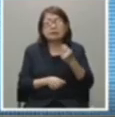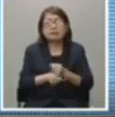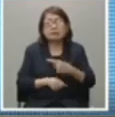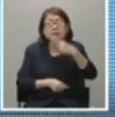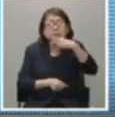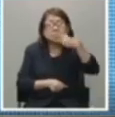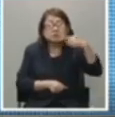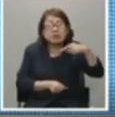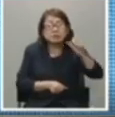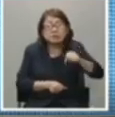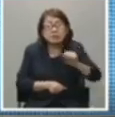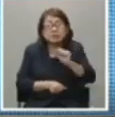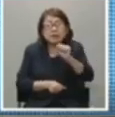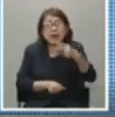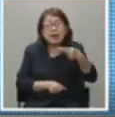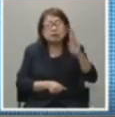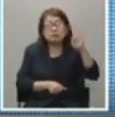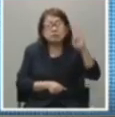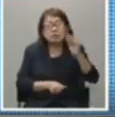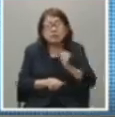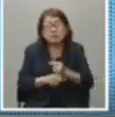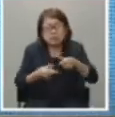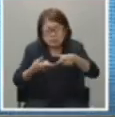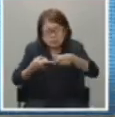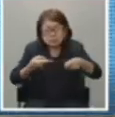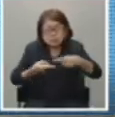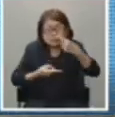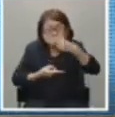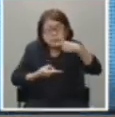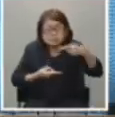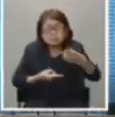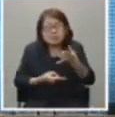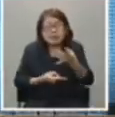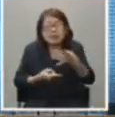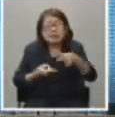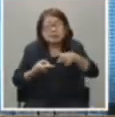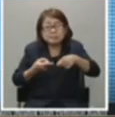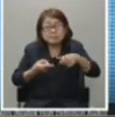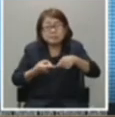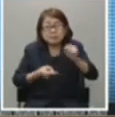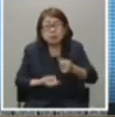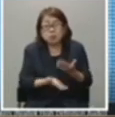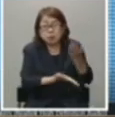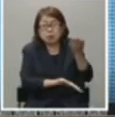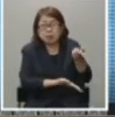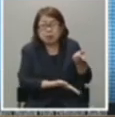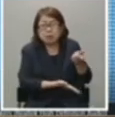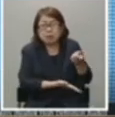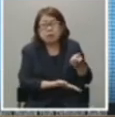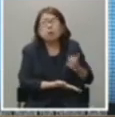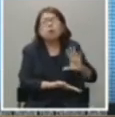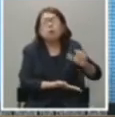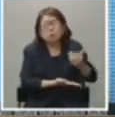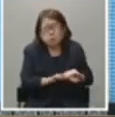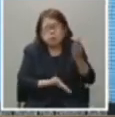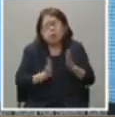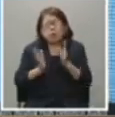บกบแปรงที่ฟันอะไรเงี้ยแปรงที่ฟันอะไรเงี้ยยาที่ฟันอะไรอย่างงี้ไหมรวยไหมล่ะก็คนใช้ทุก